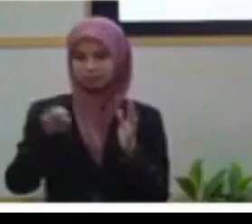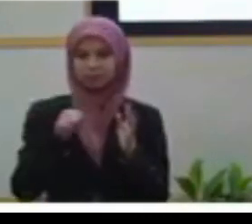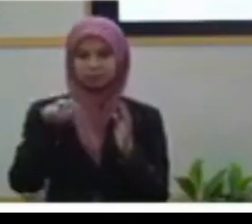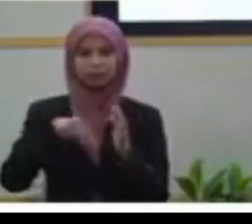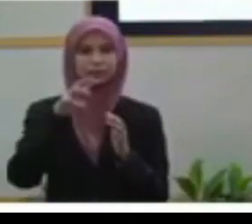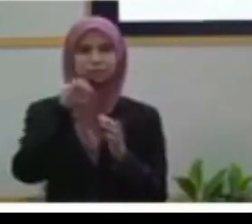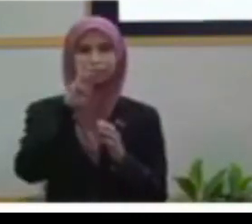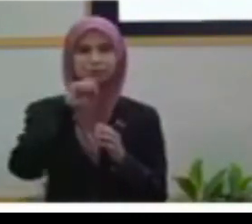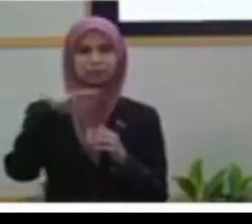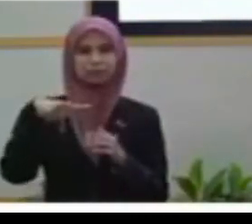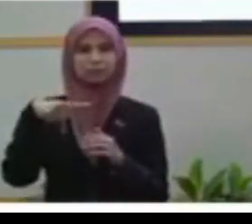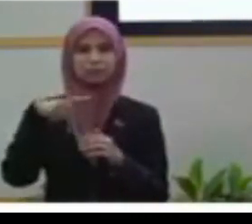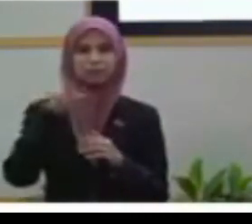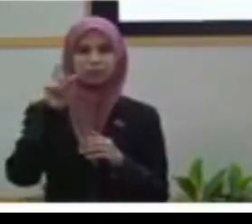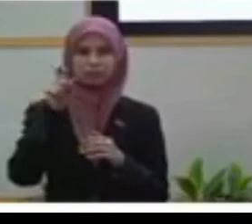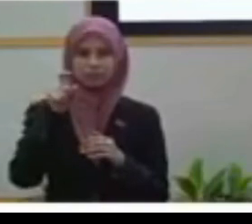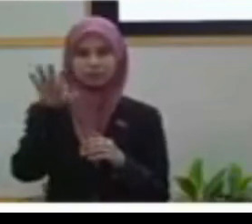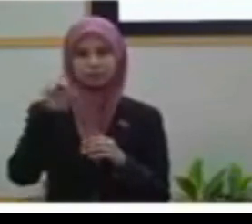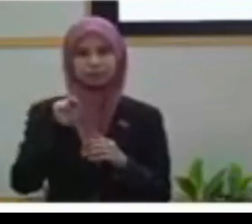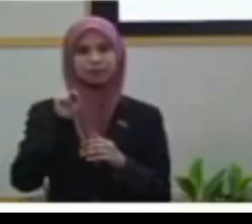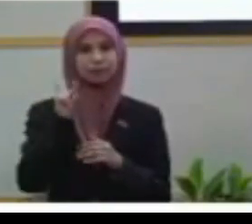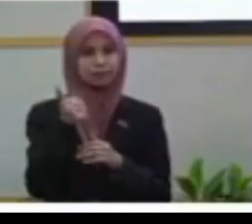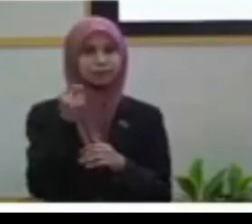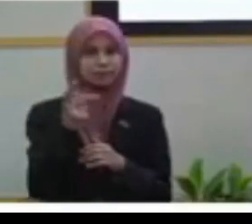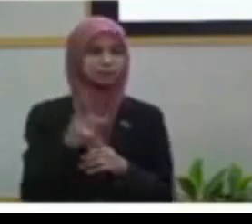takut dia rosak. Okey.